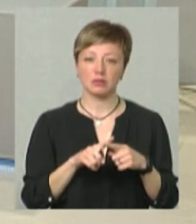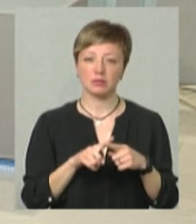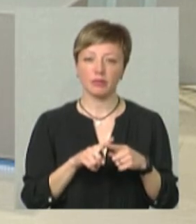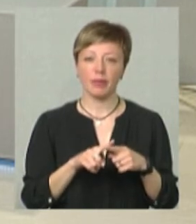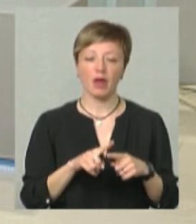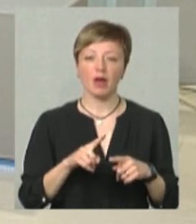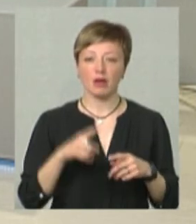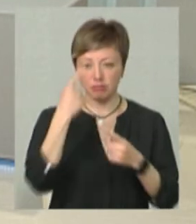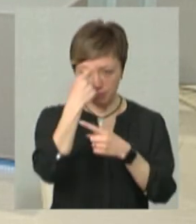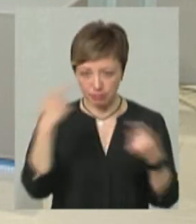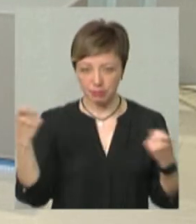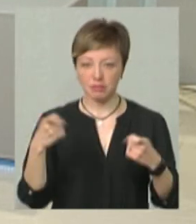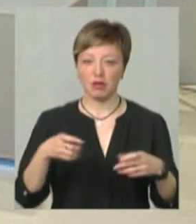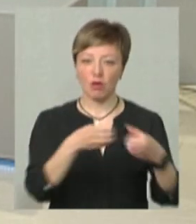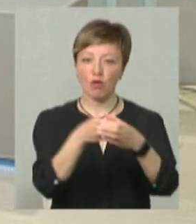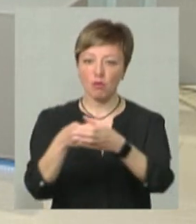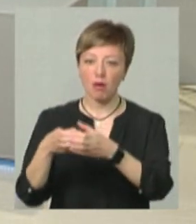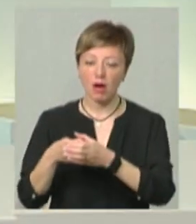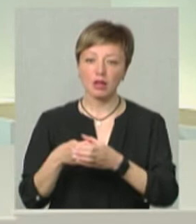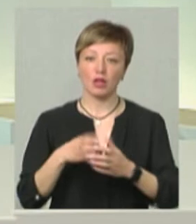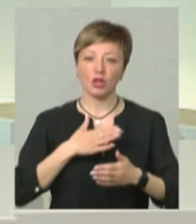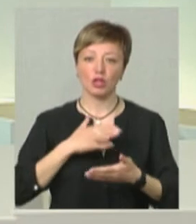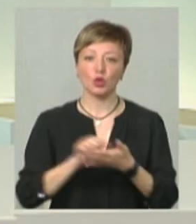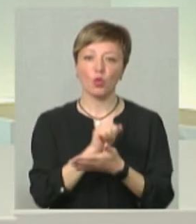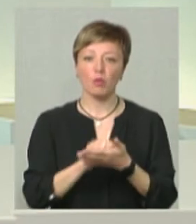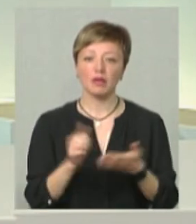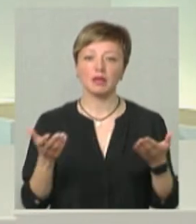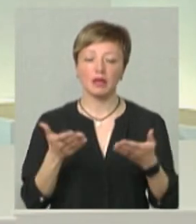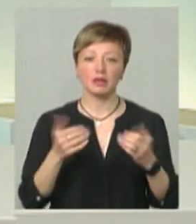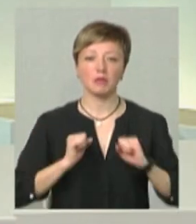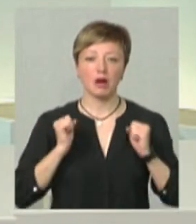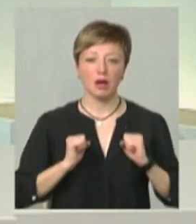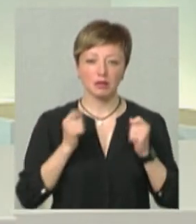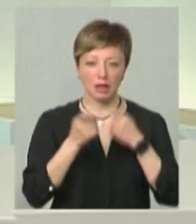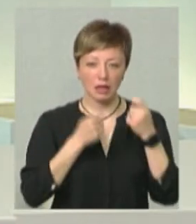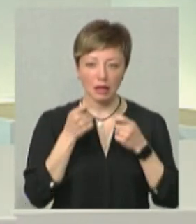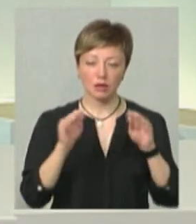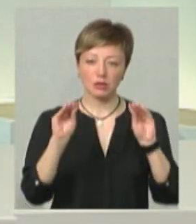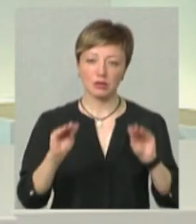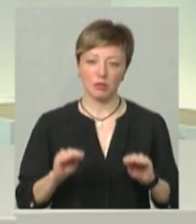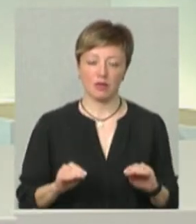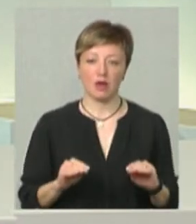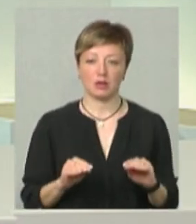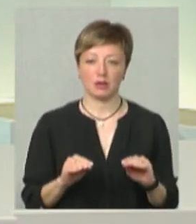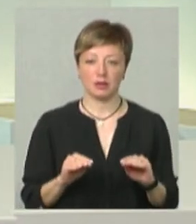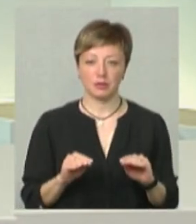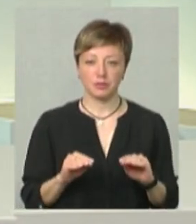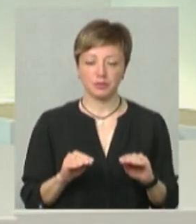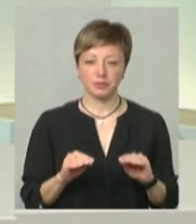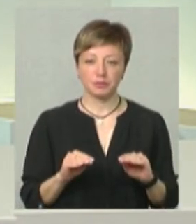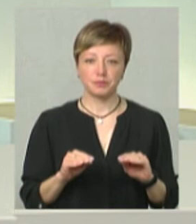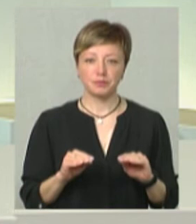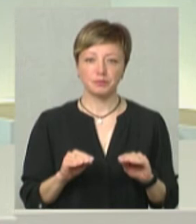наших територіальних громад, що ось ці наші документи, які ми намагаємося ретельно заповняти,